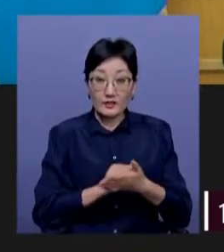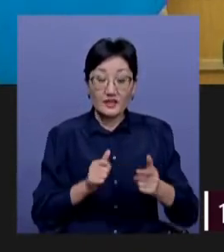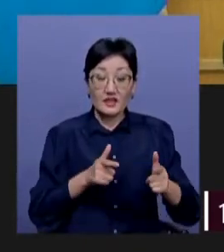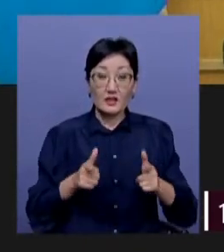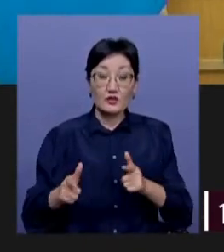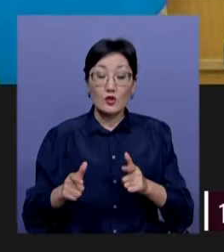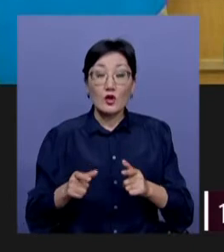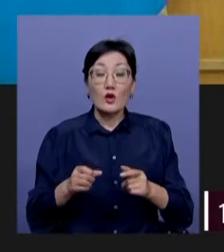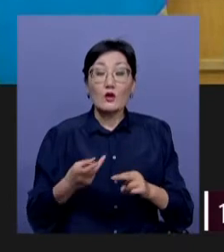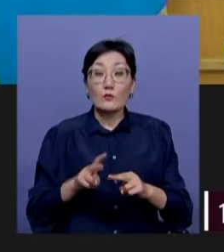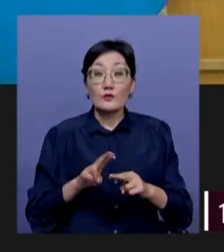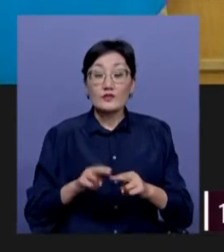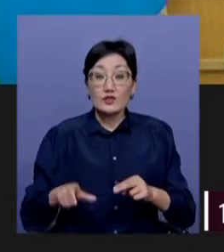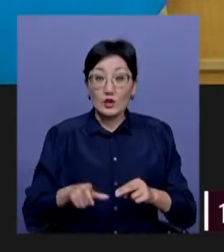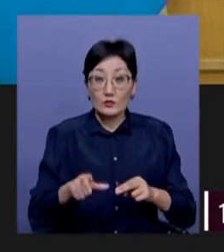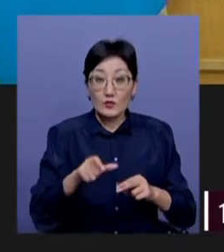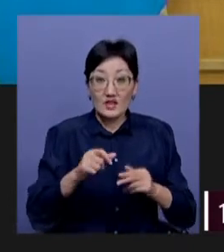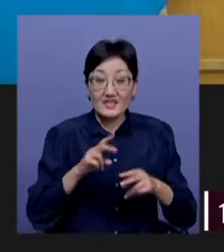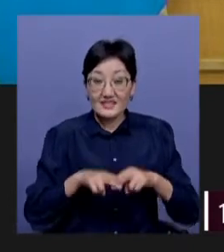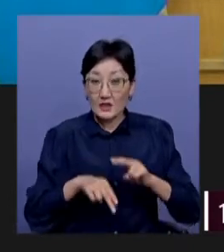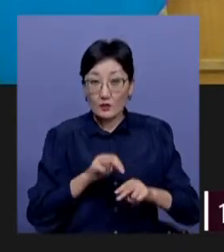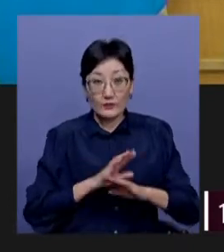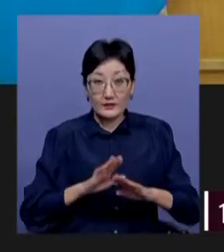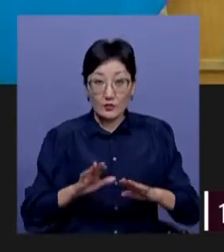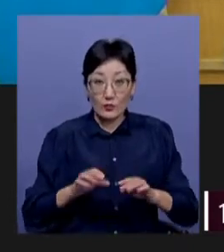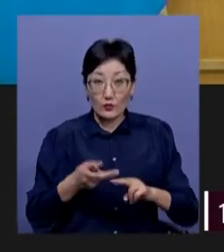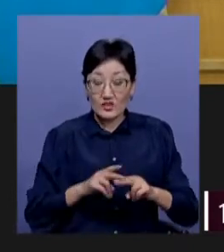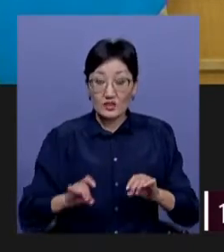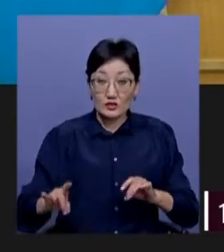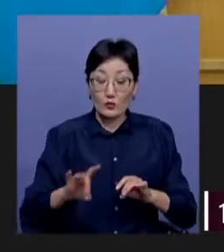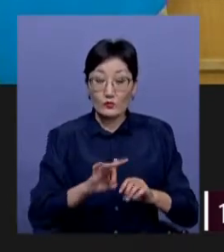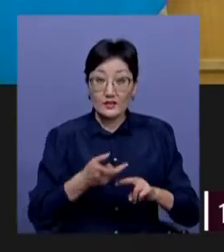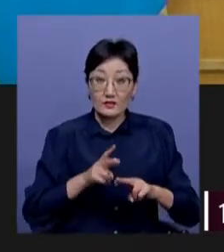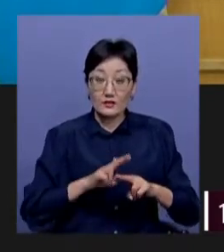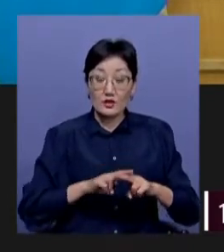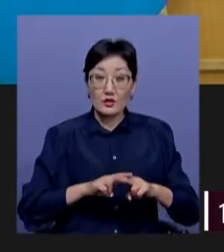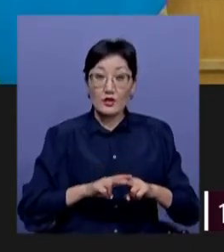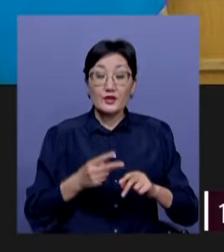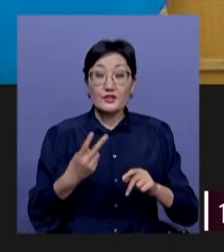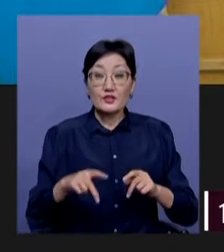дайындалған. Оға дейін жол бұл жақта салынбайды, бұл ықшамауданда. Сондықтан